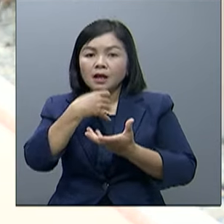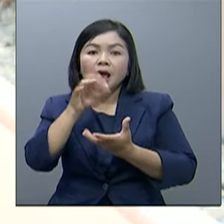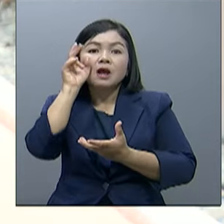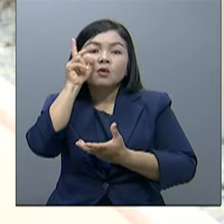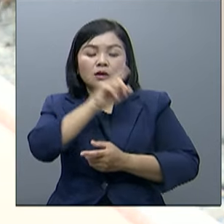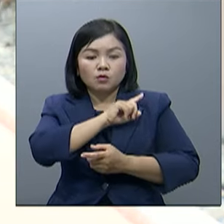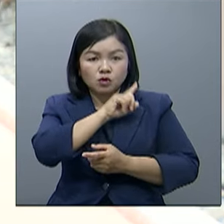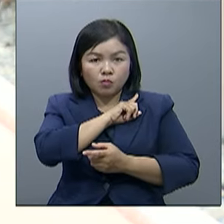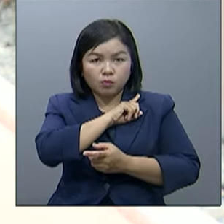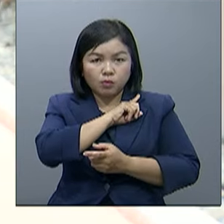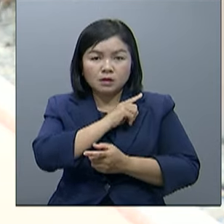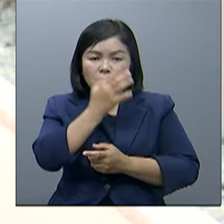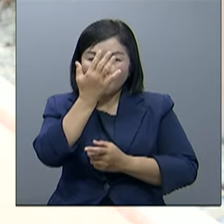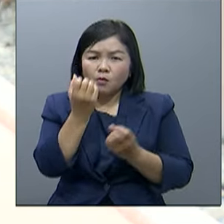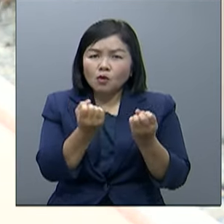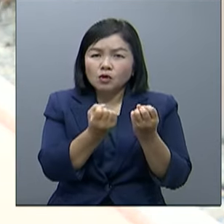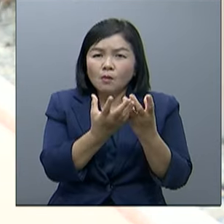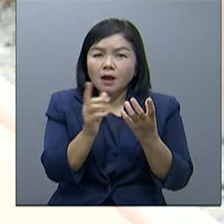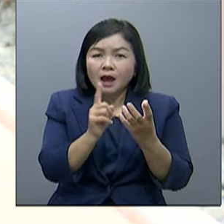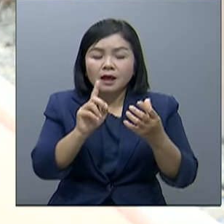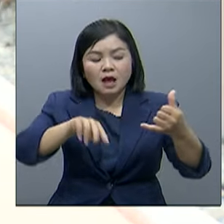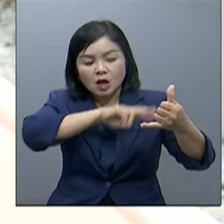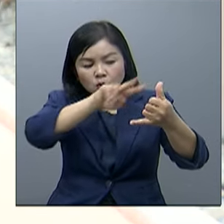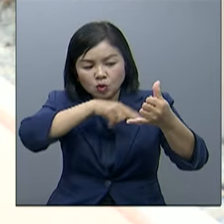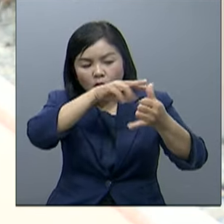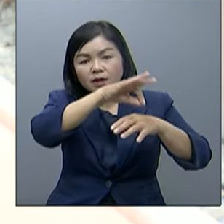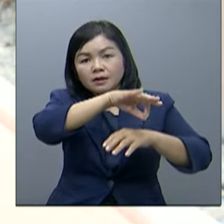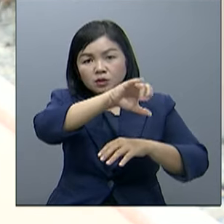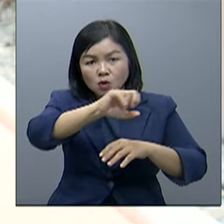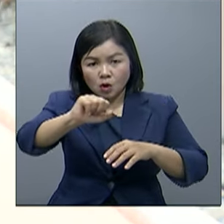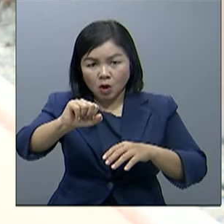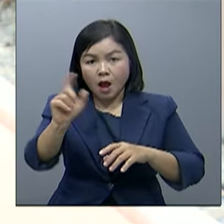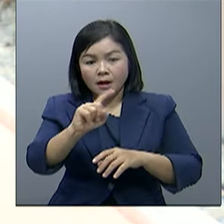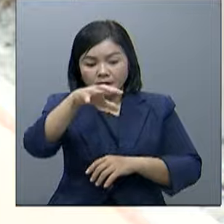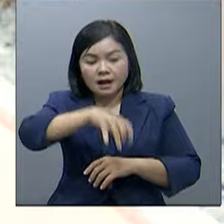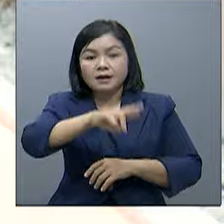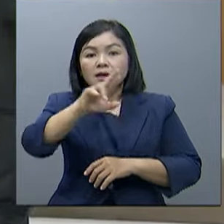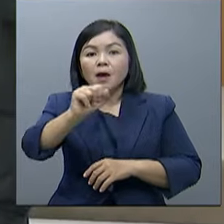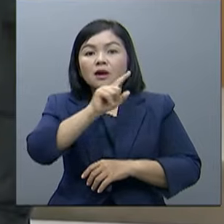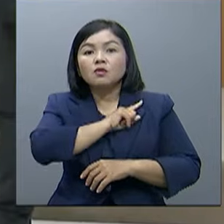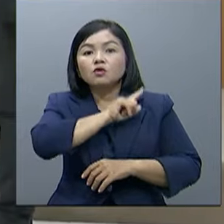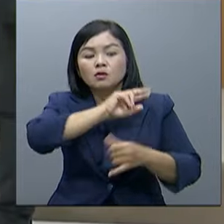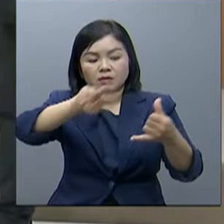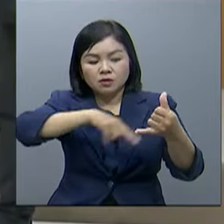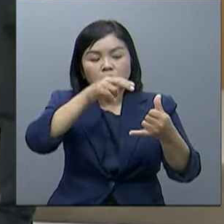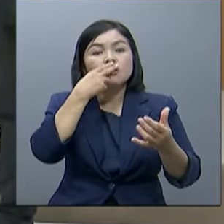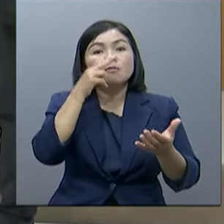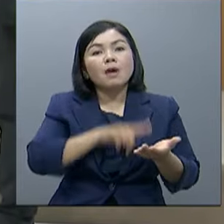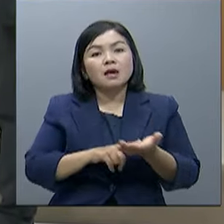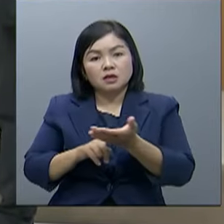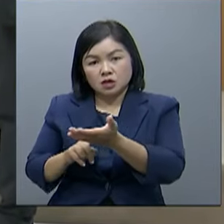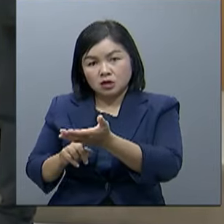สื่อสาธารณะค่ะส่วนการสอบจริยธรรมนั้นก็ชี้ว่าเป็นอำนาจหน้าที่ของสภาผู้แทนราษฎรค่ะ